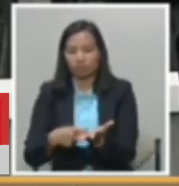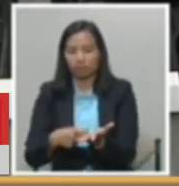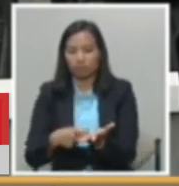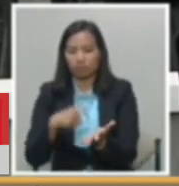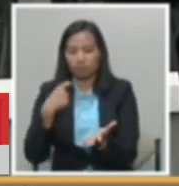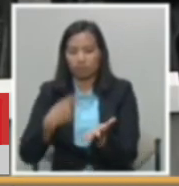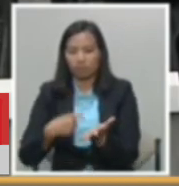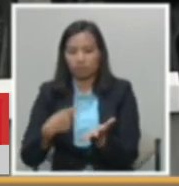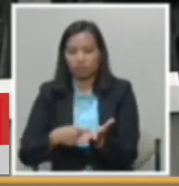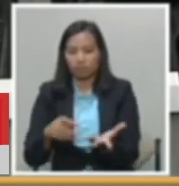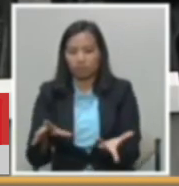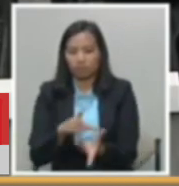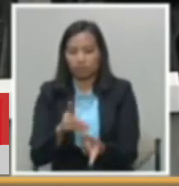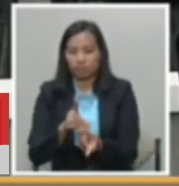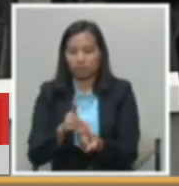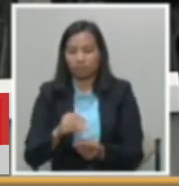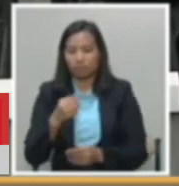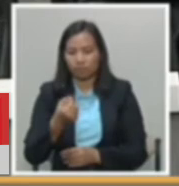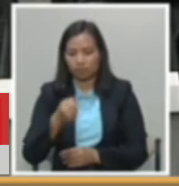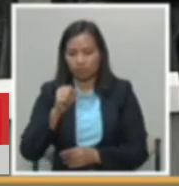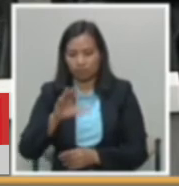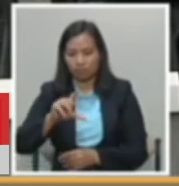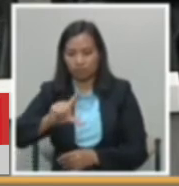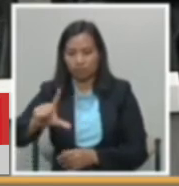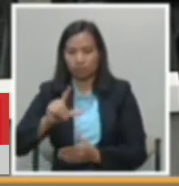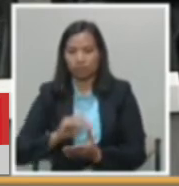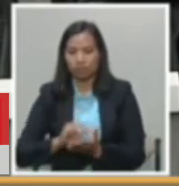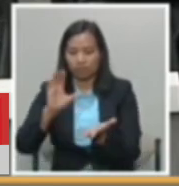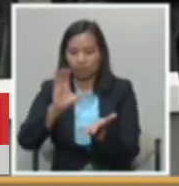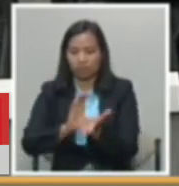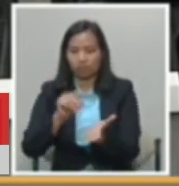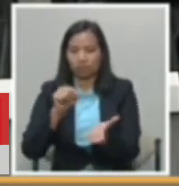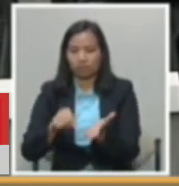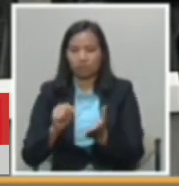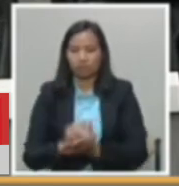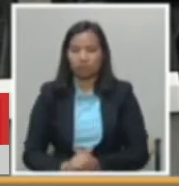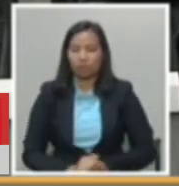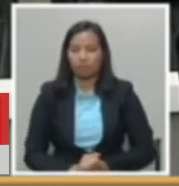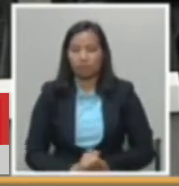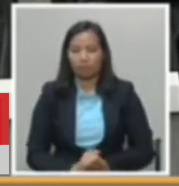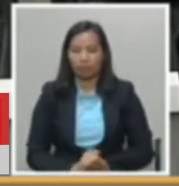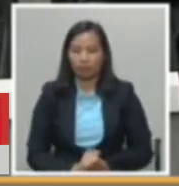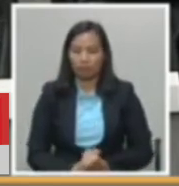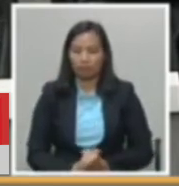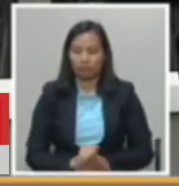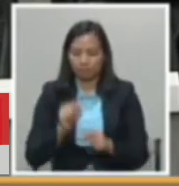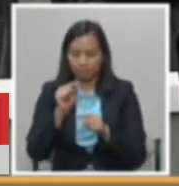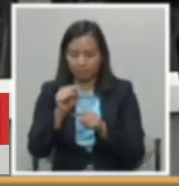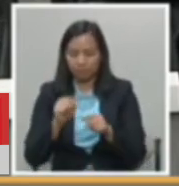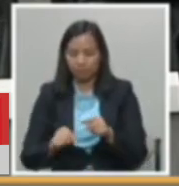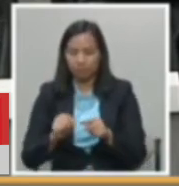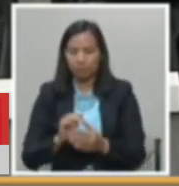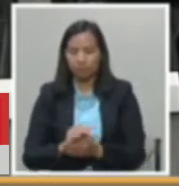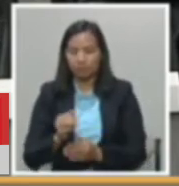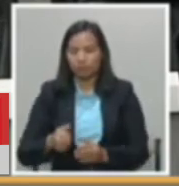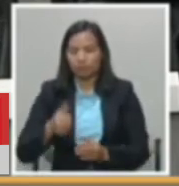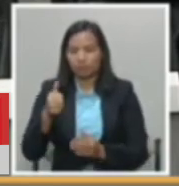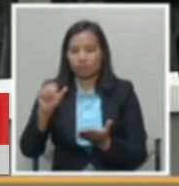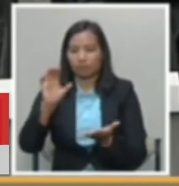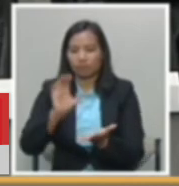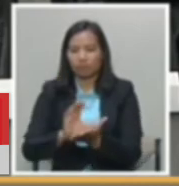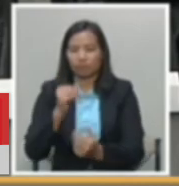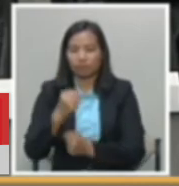ยู่ประมาณ15ล้านคนกองทุนนี้นะครับก็เฉลี่ยแล้วครับได้เงินงบประมาณ